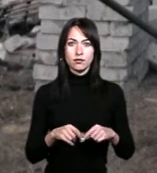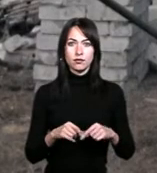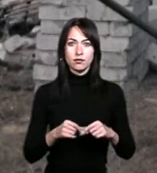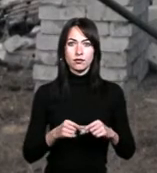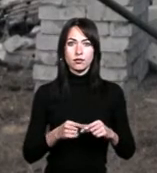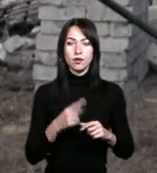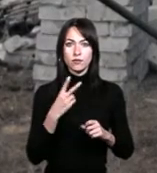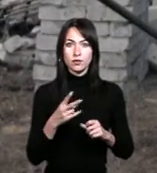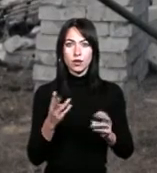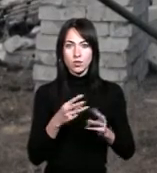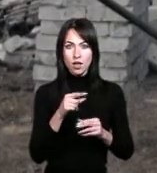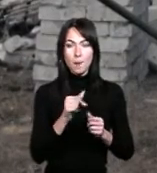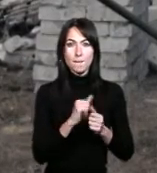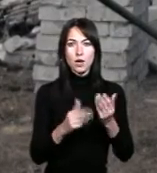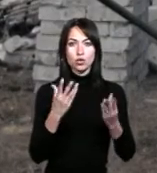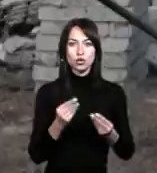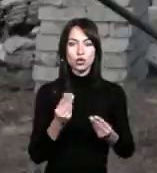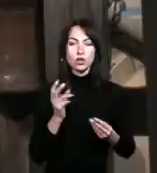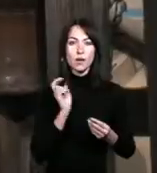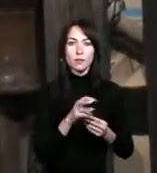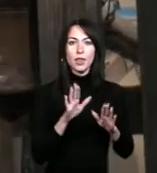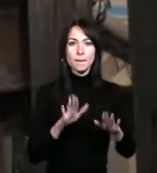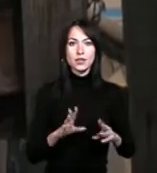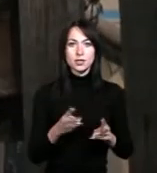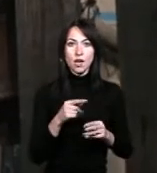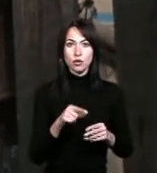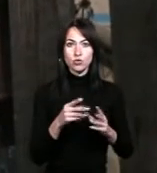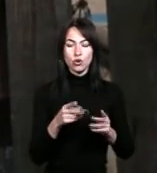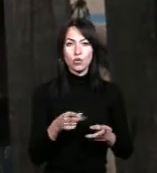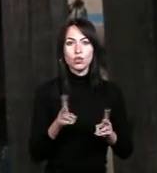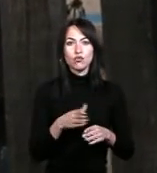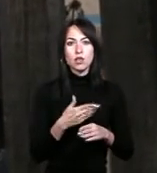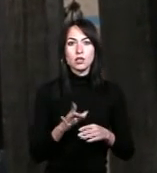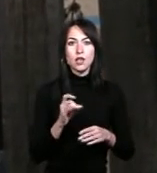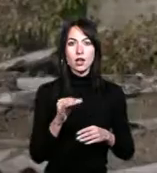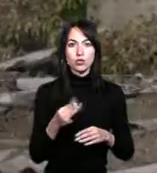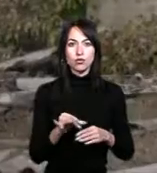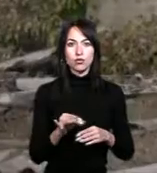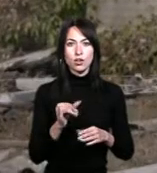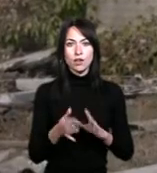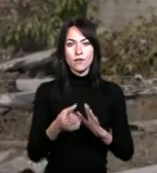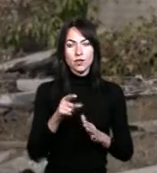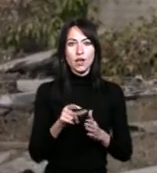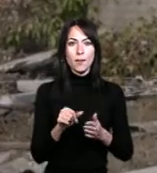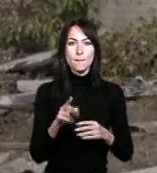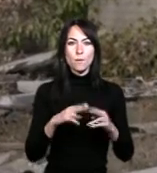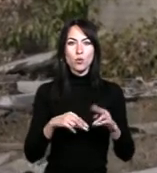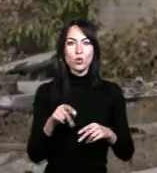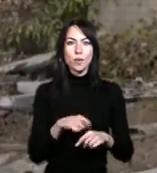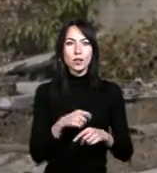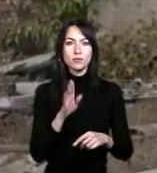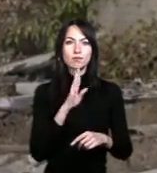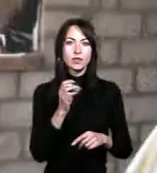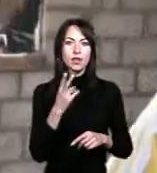Подружжя Гряників майже щодня приходять на місце згарища. Тут лишається частина речей. Витягають і вцілілі будматеріали. Тетяна згадує